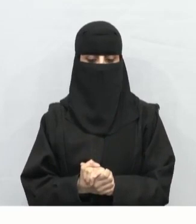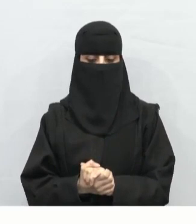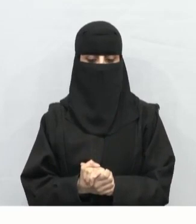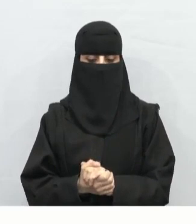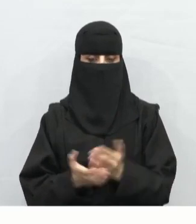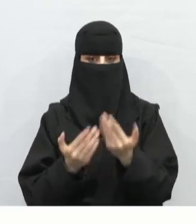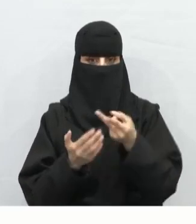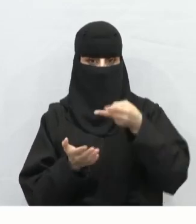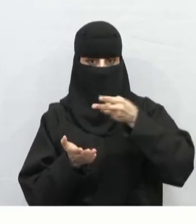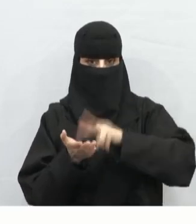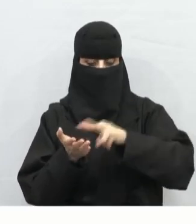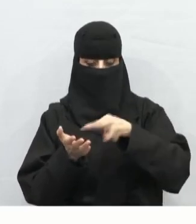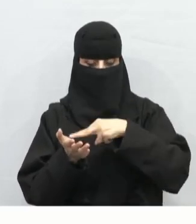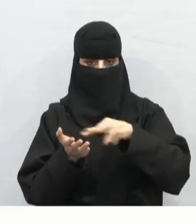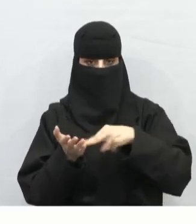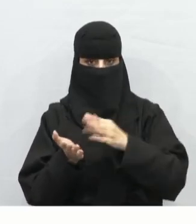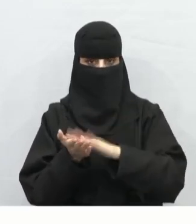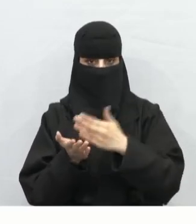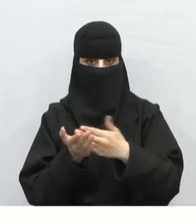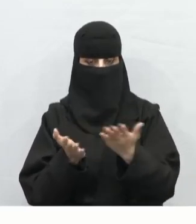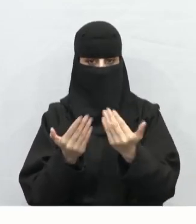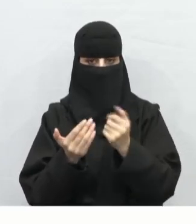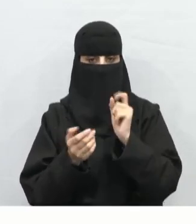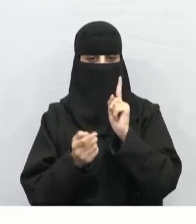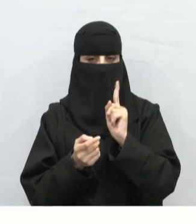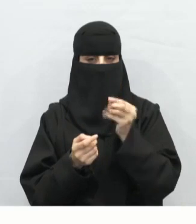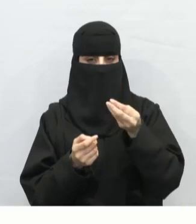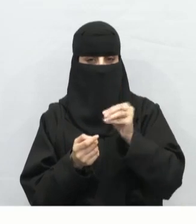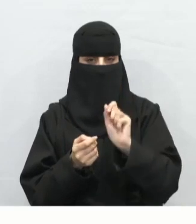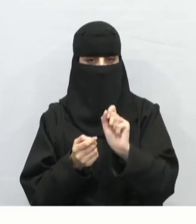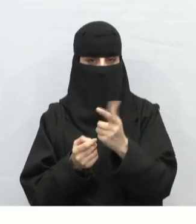اقرا مره اخرى قراءه اسرع قليلا